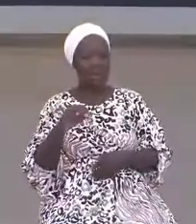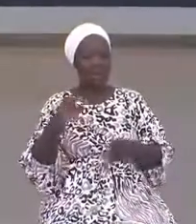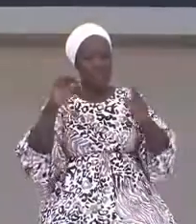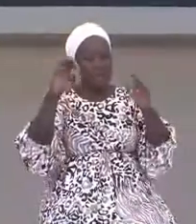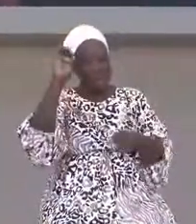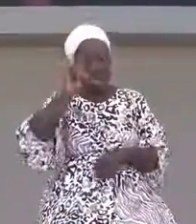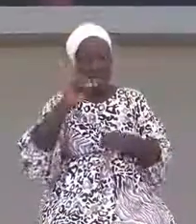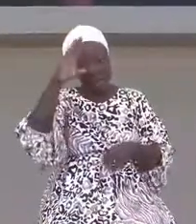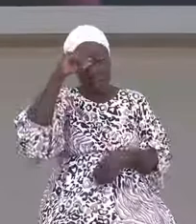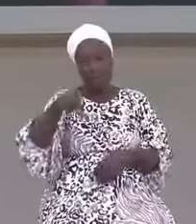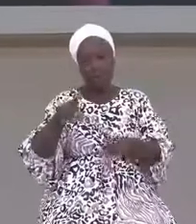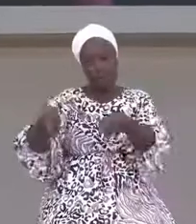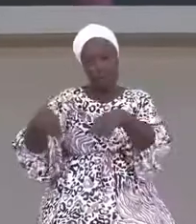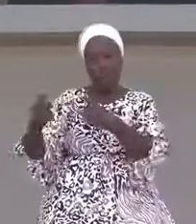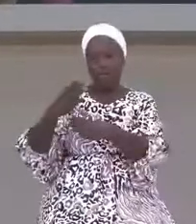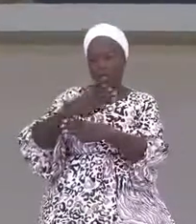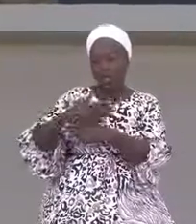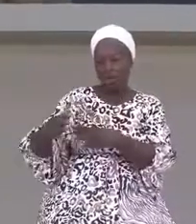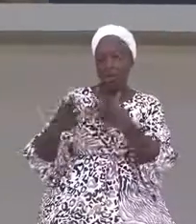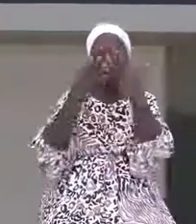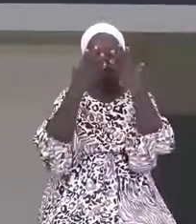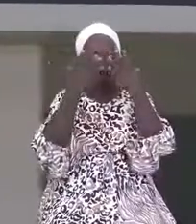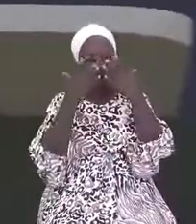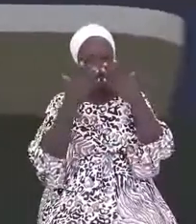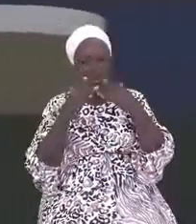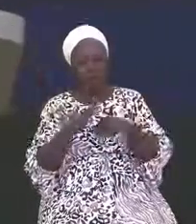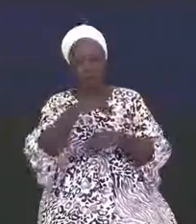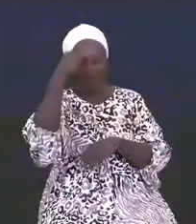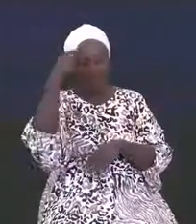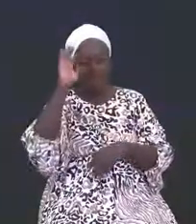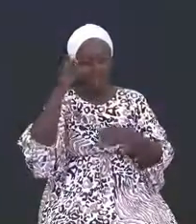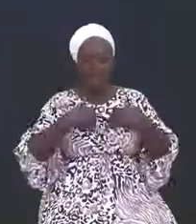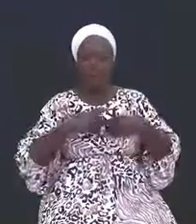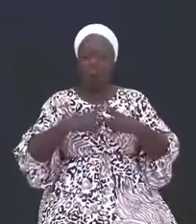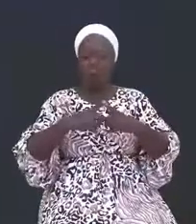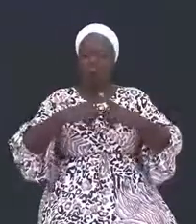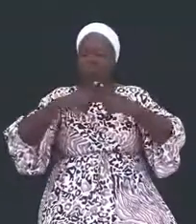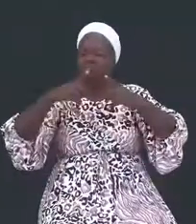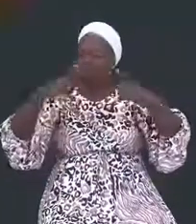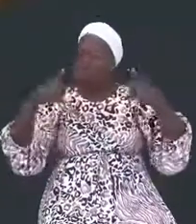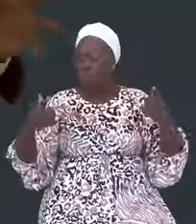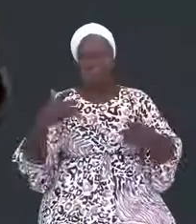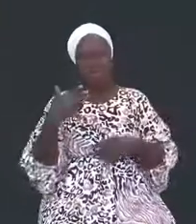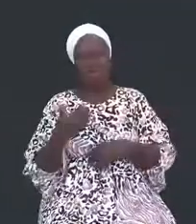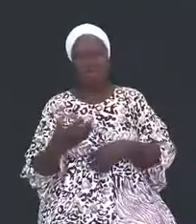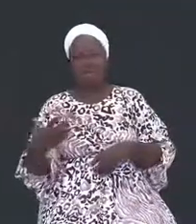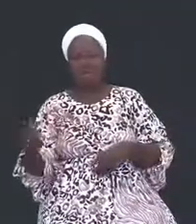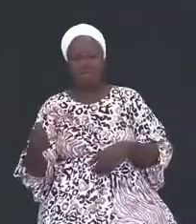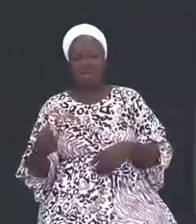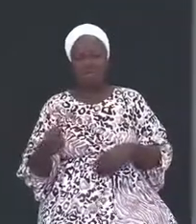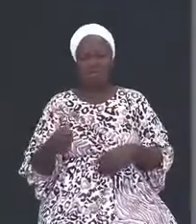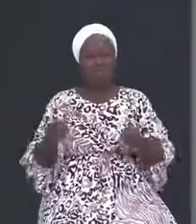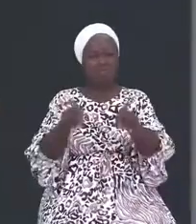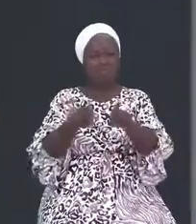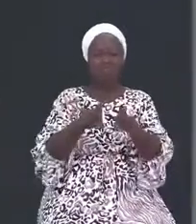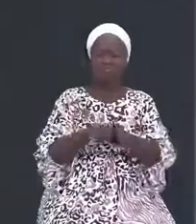triste, car il avait de grands biens. Il avait beaucoup de grands